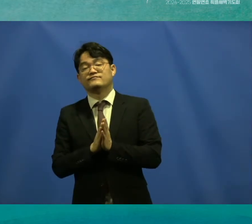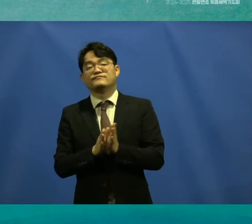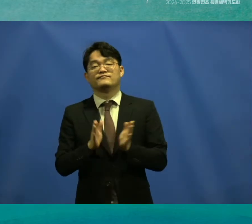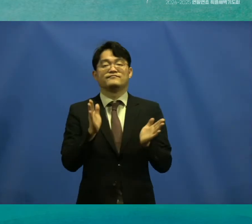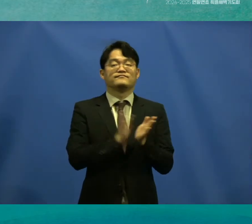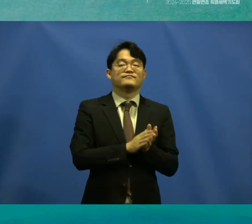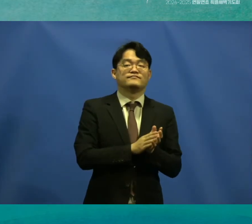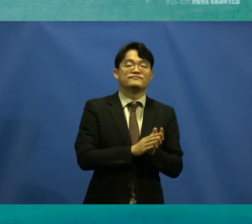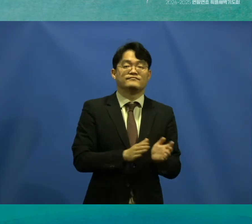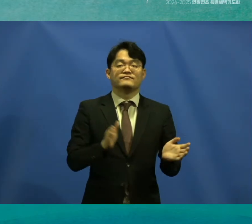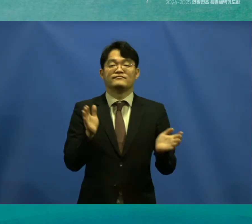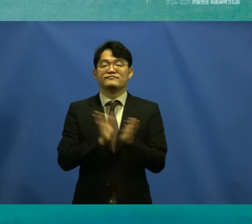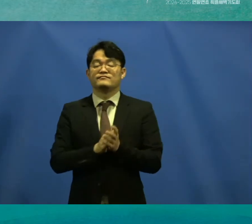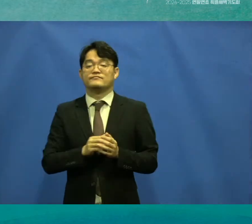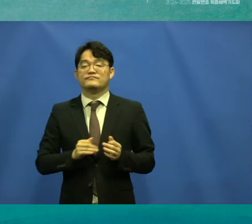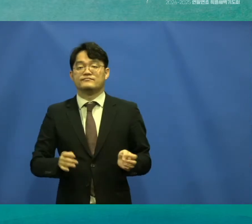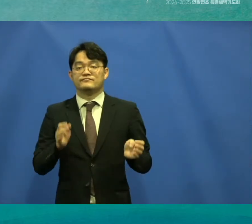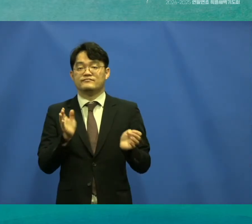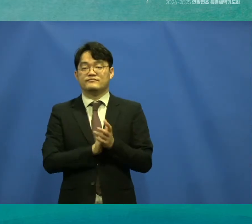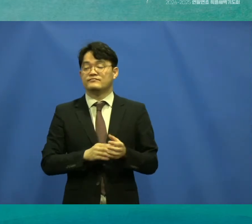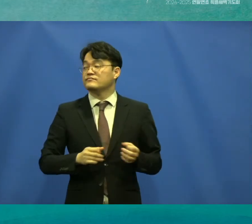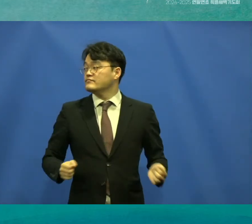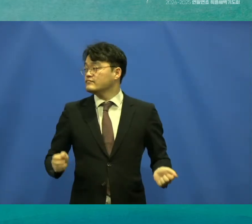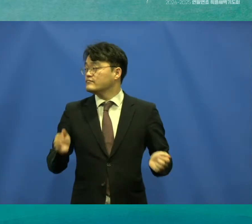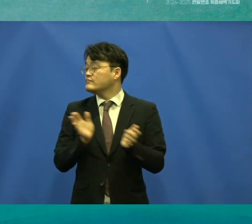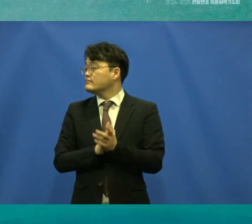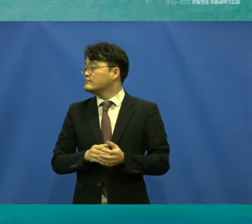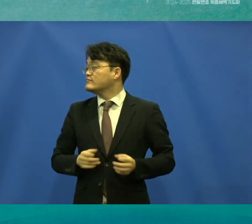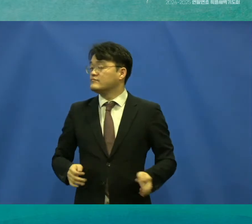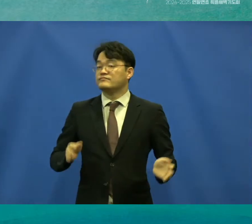불 켜지 마시고